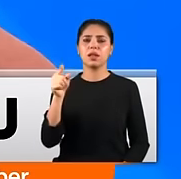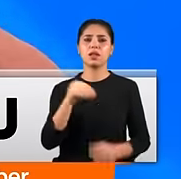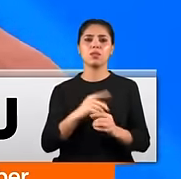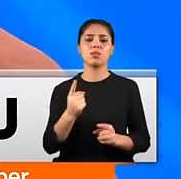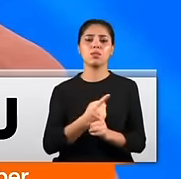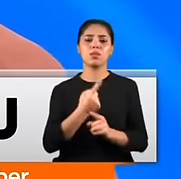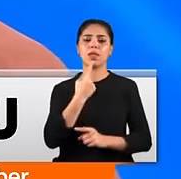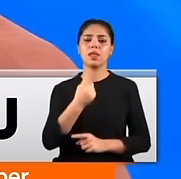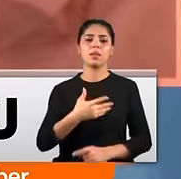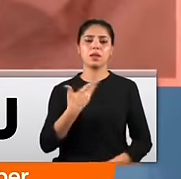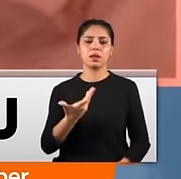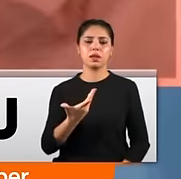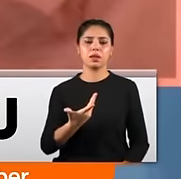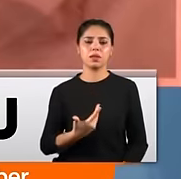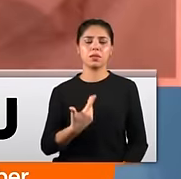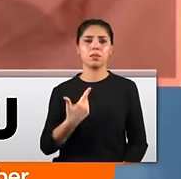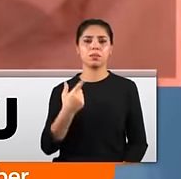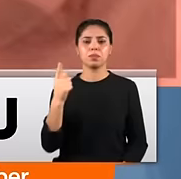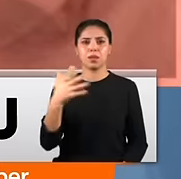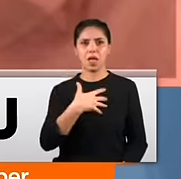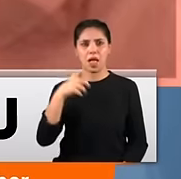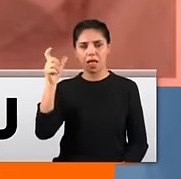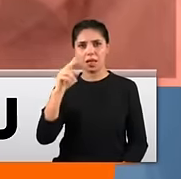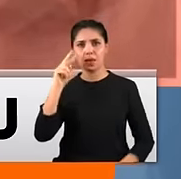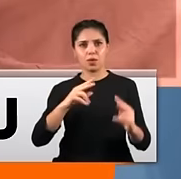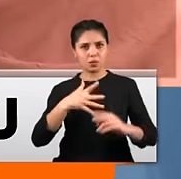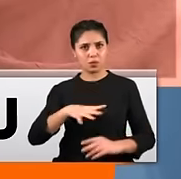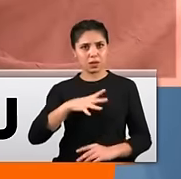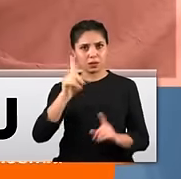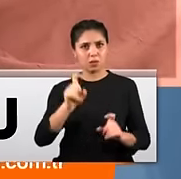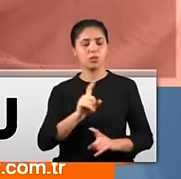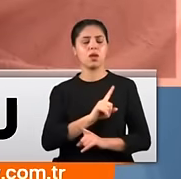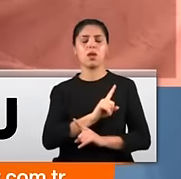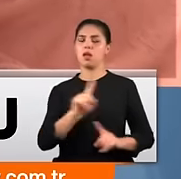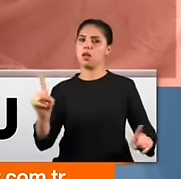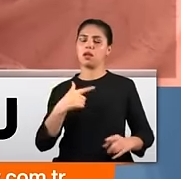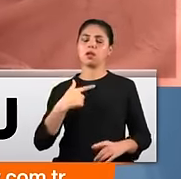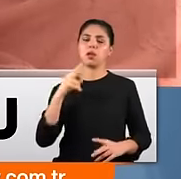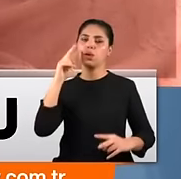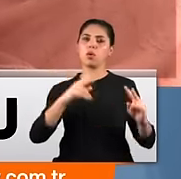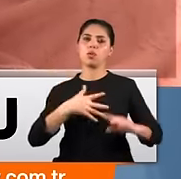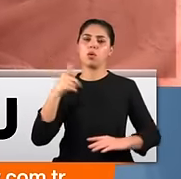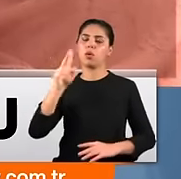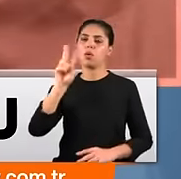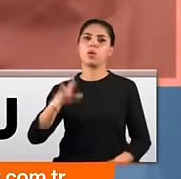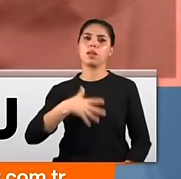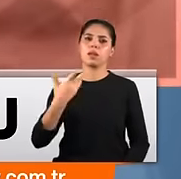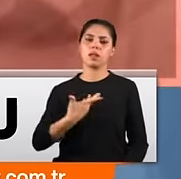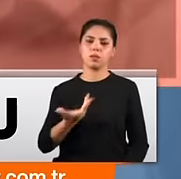Ben isteyerek bırakmadım. Hatice, annenle görüşmek istiyor musun? Hiçbir şekilde hayır, istemiyorum. Onu görmek